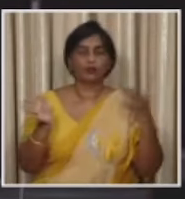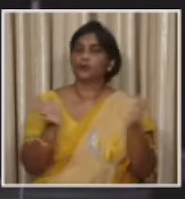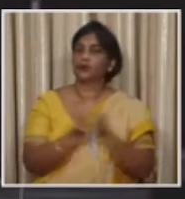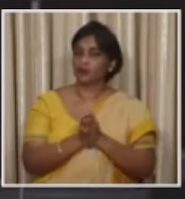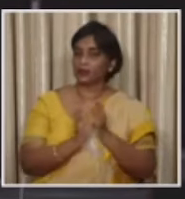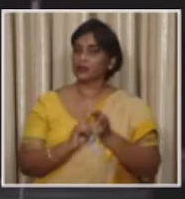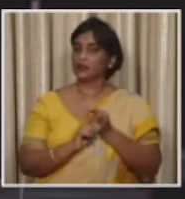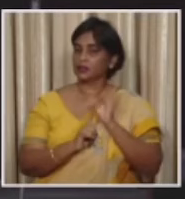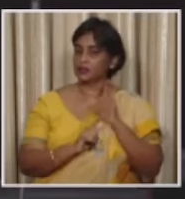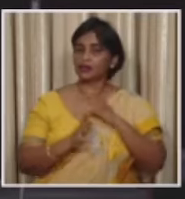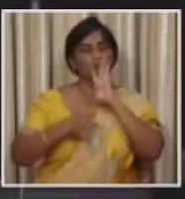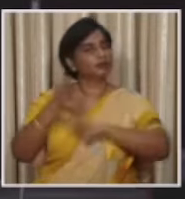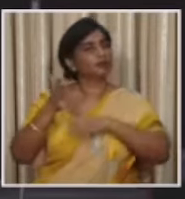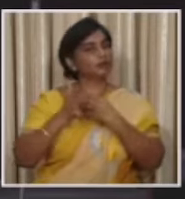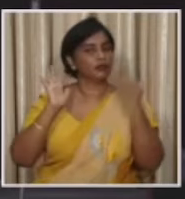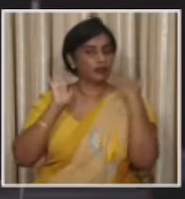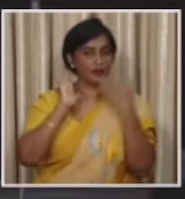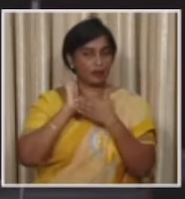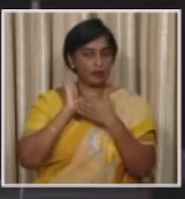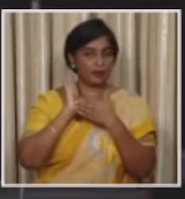කරලා ජනාධිපතිතුමා අයවැය ලේඛනය තුල